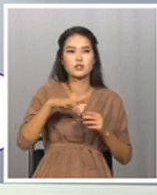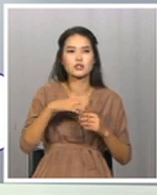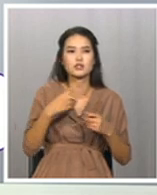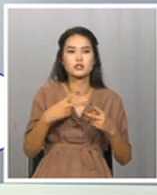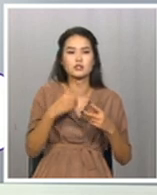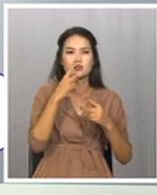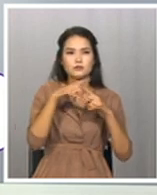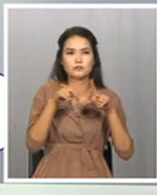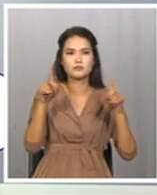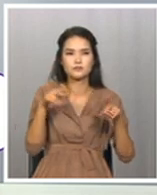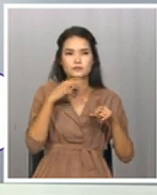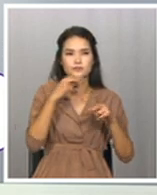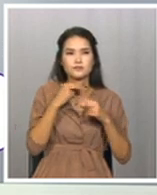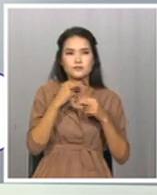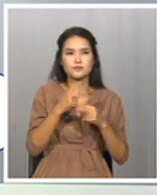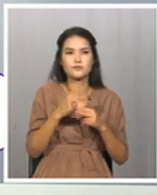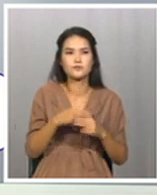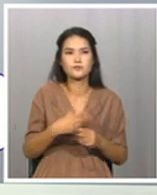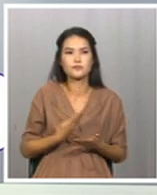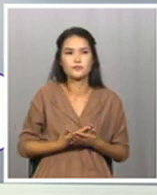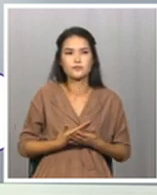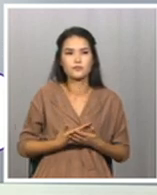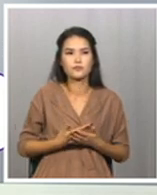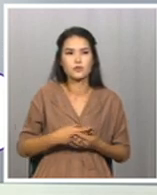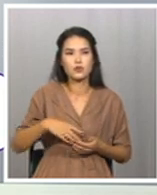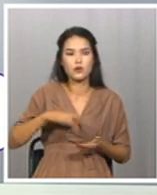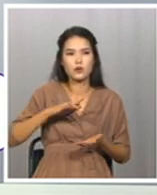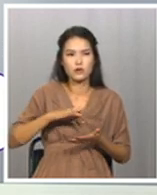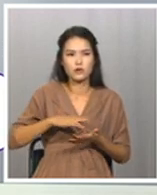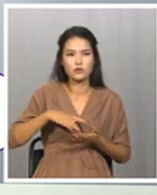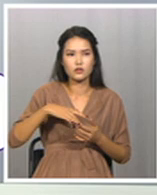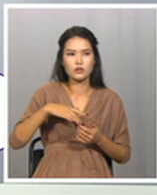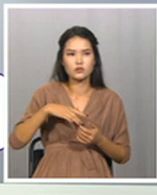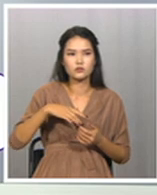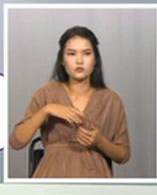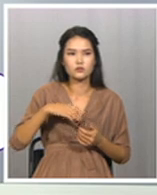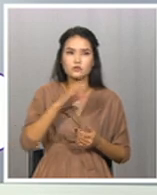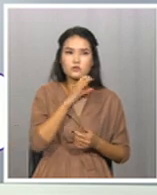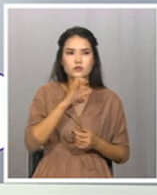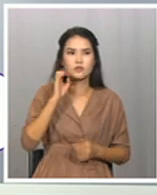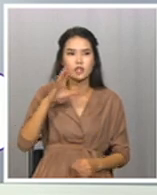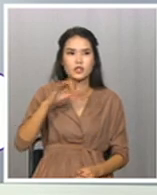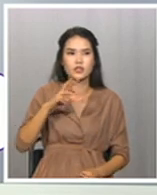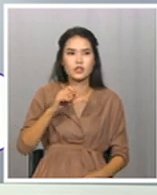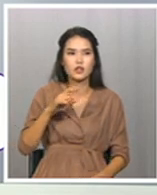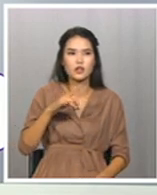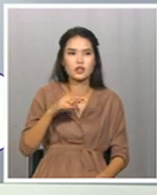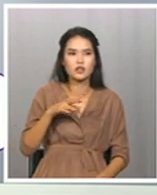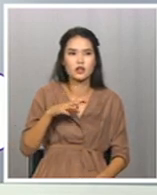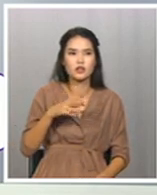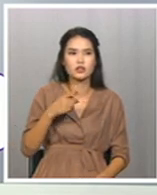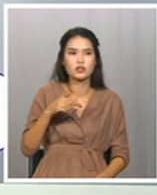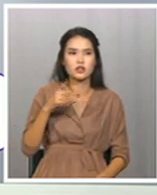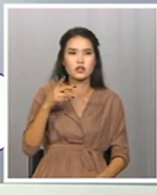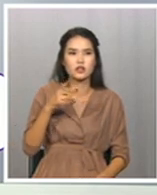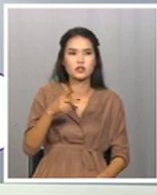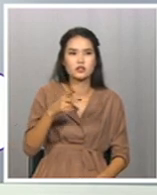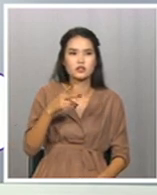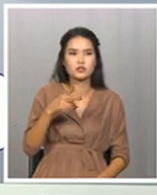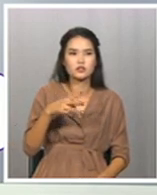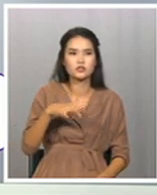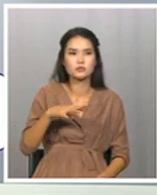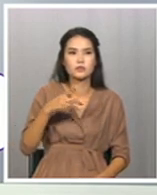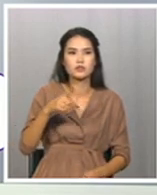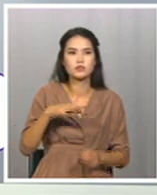қарастырып өтейік. Мысалы, орталық солтүстік Италия бойынша 1900 жыл мен 2020 жыл арасындағы